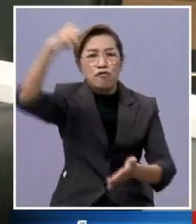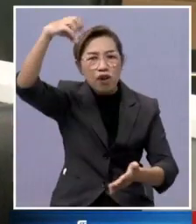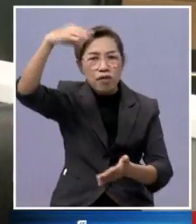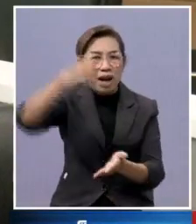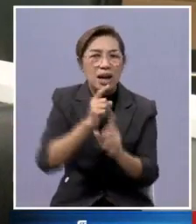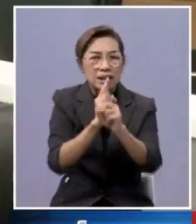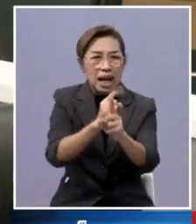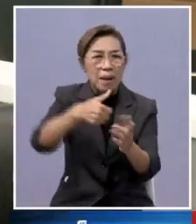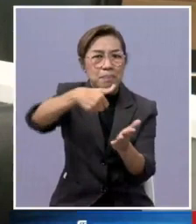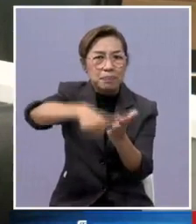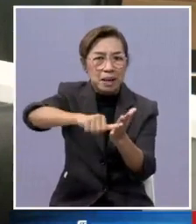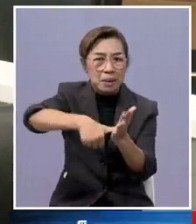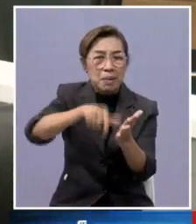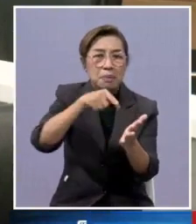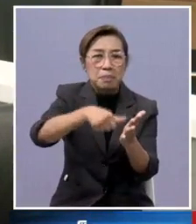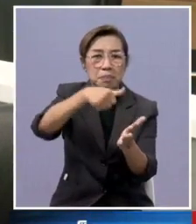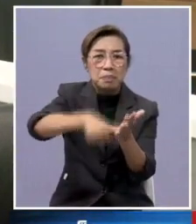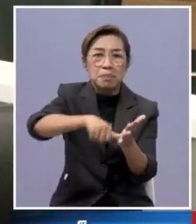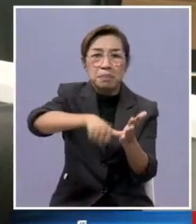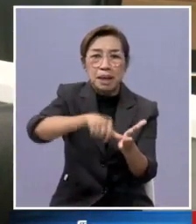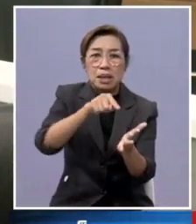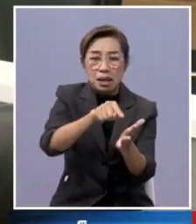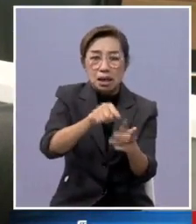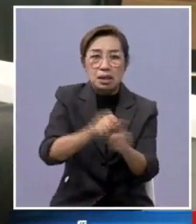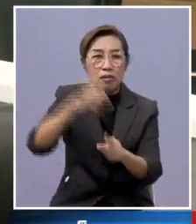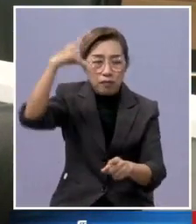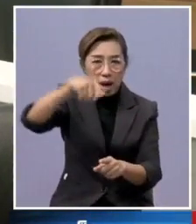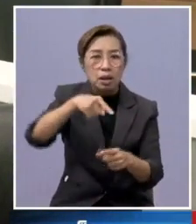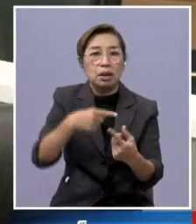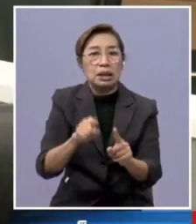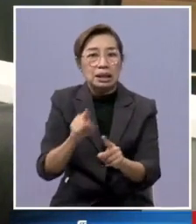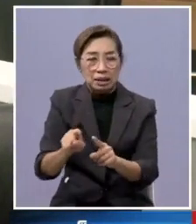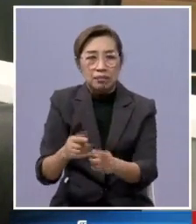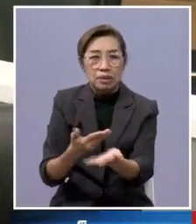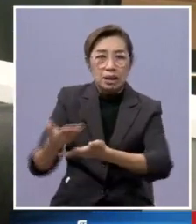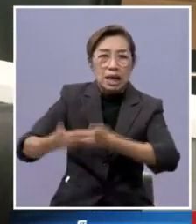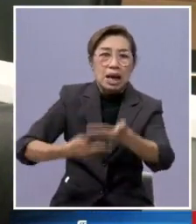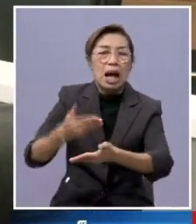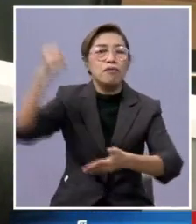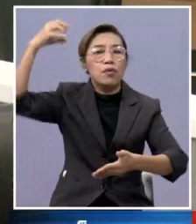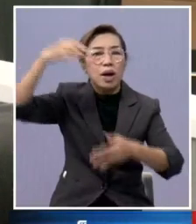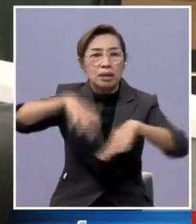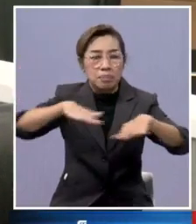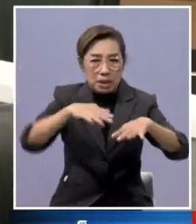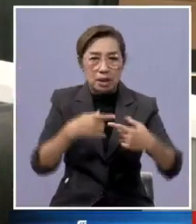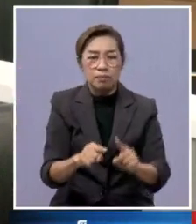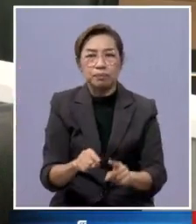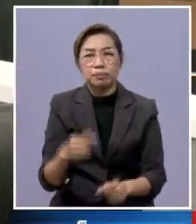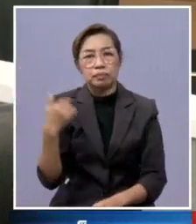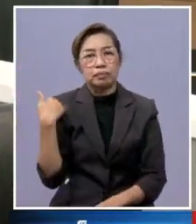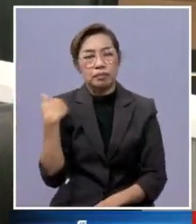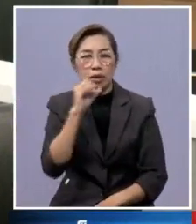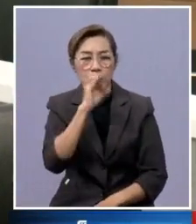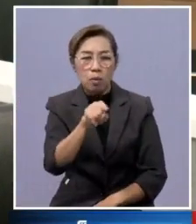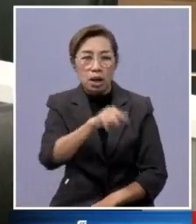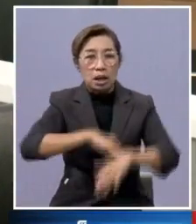มูลค่าที่มาจากบัญชีไม่ดีเนี่ยนะครับมันมีเพียงแค่ 2-3เของมูลค่าการซื้อขายไฟเท่านั้นขณะเดียวกันบอกด้วย